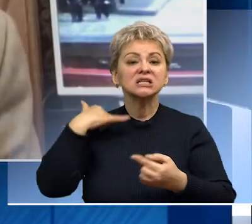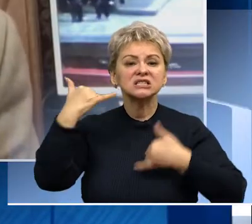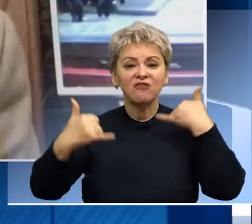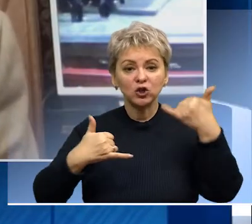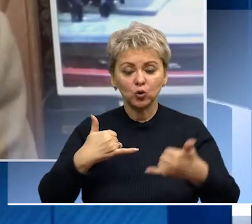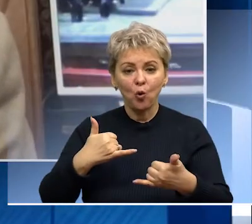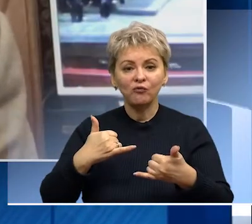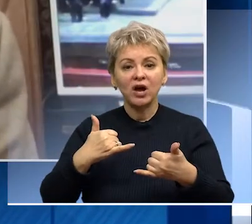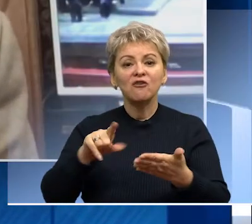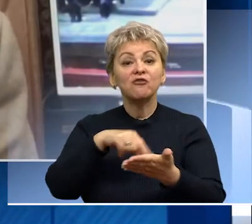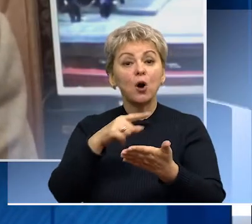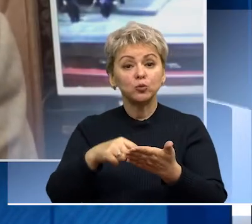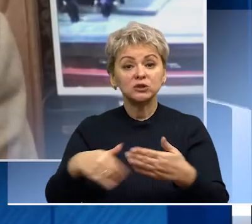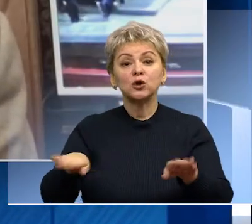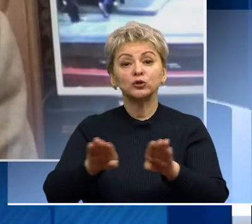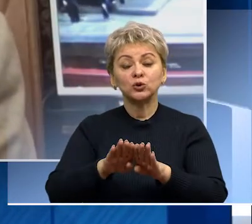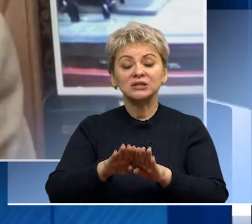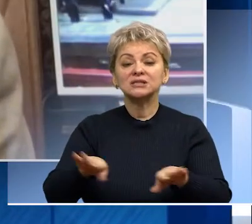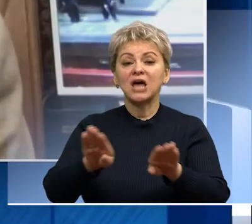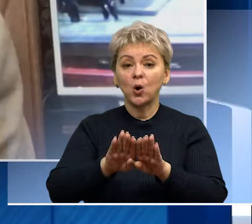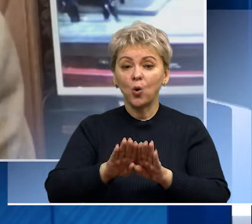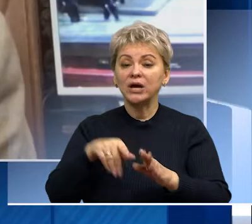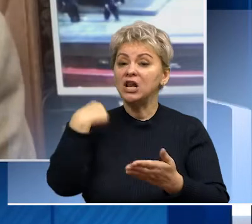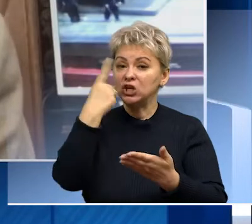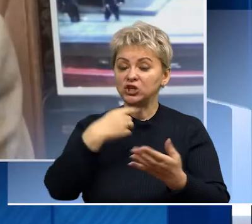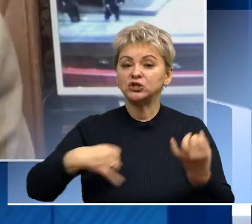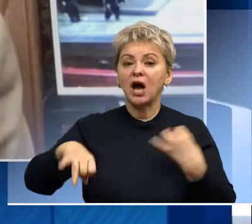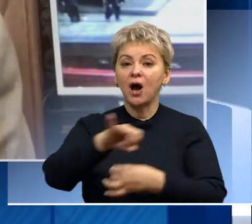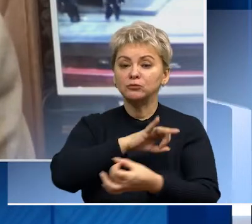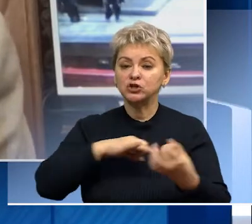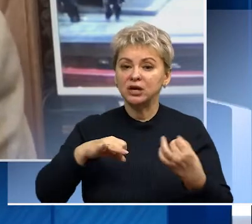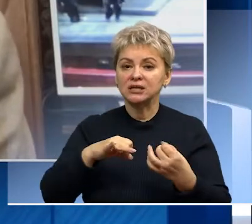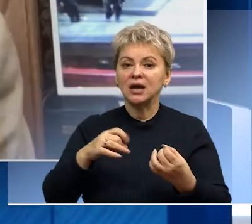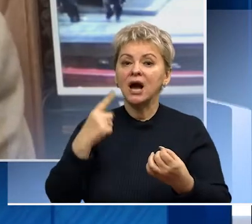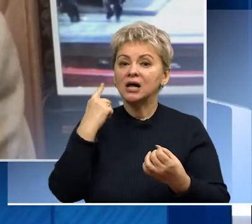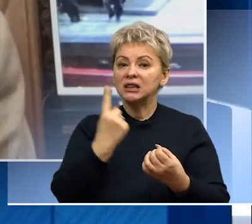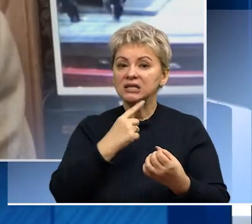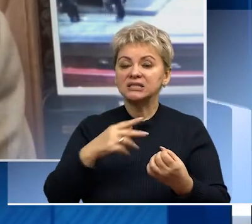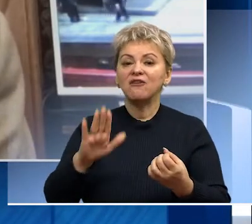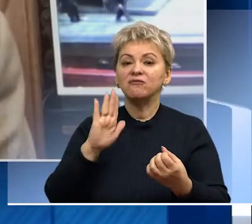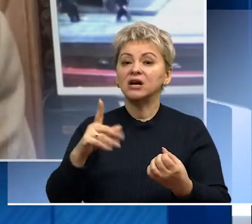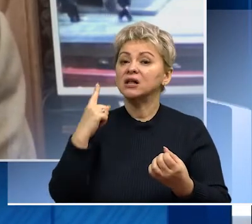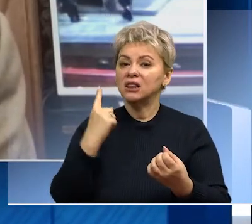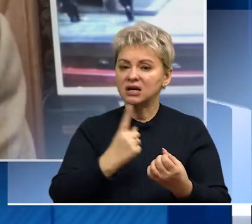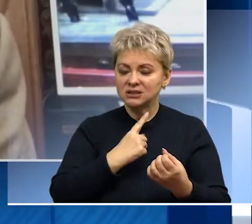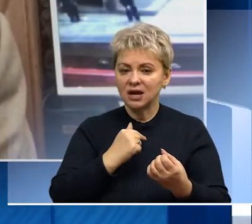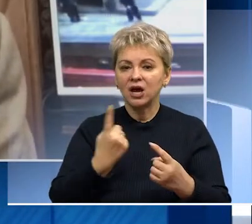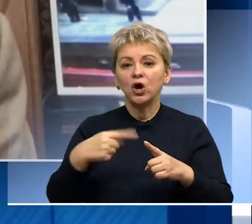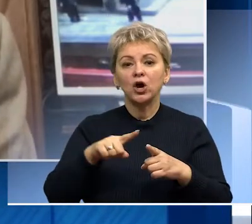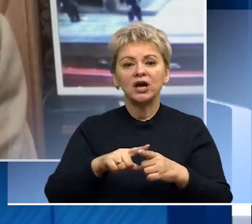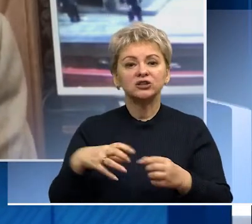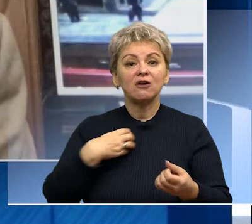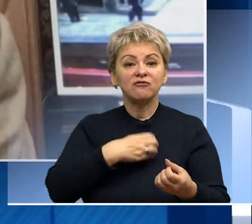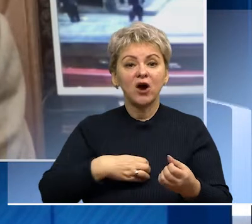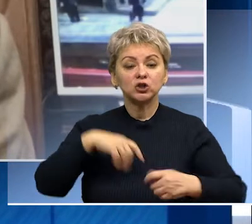уточняющих, звонков, просьб. То есть это такое непосредственное личное общение, глаза в глаза. Вот